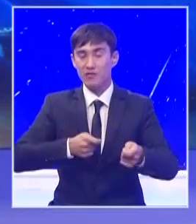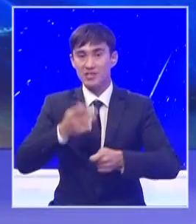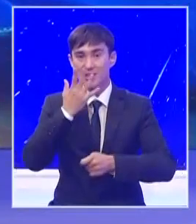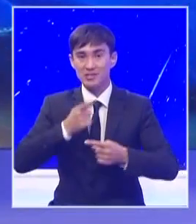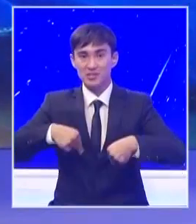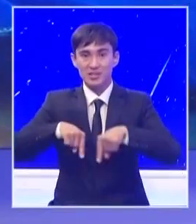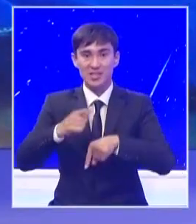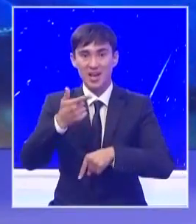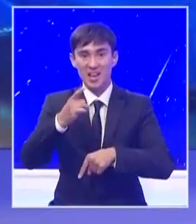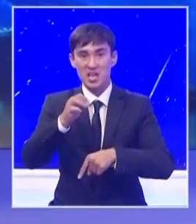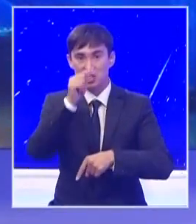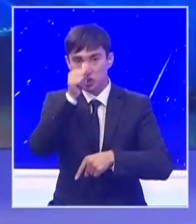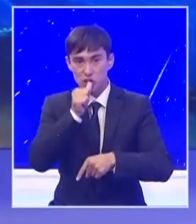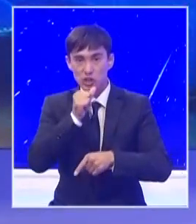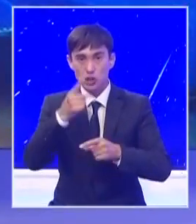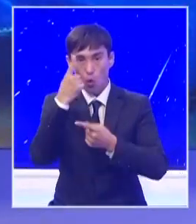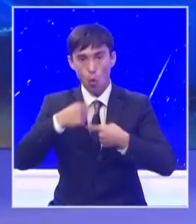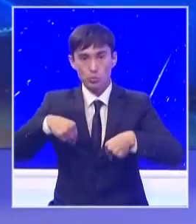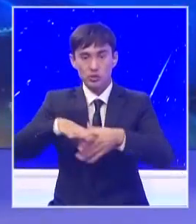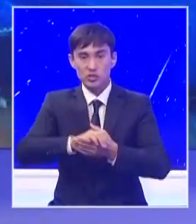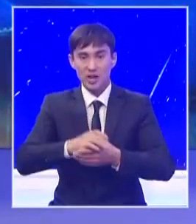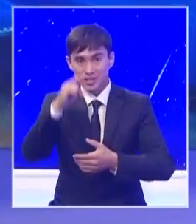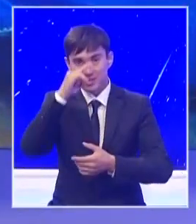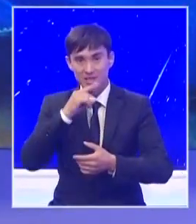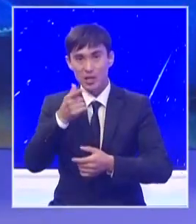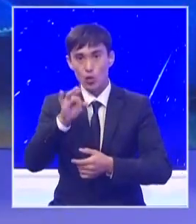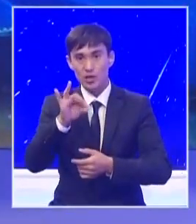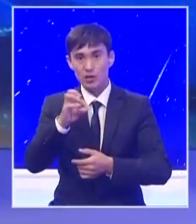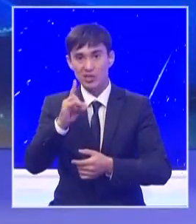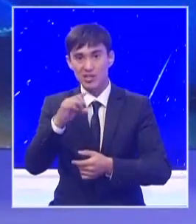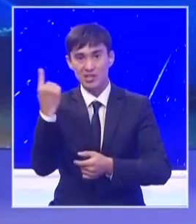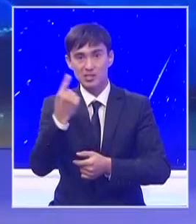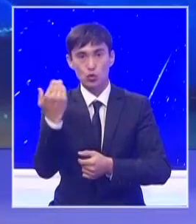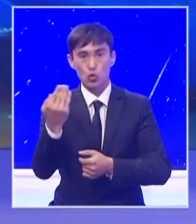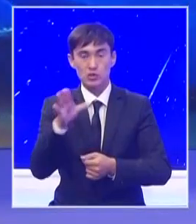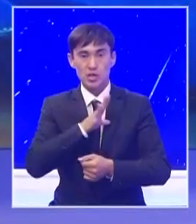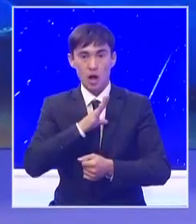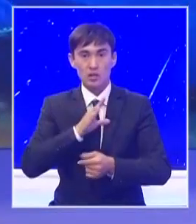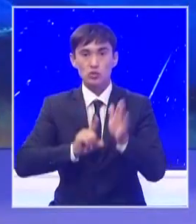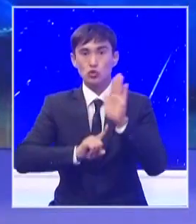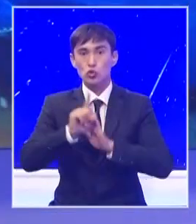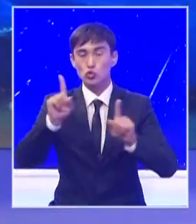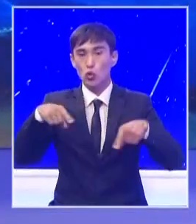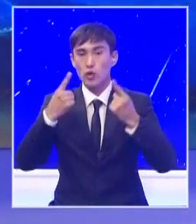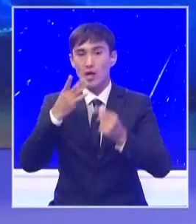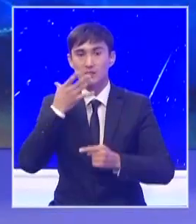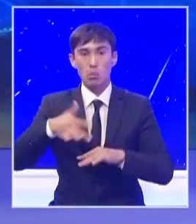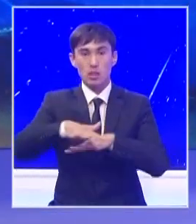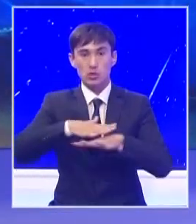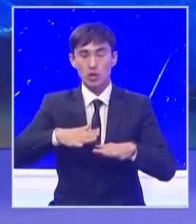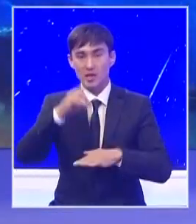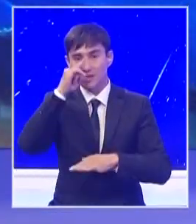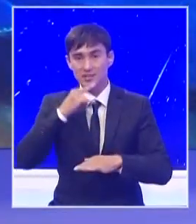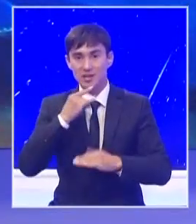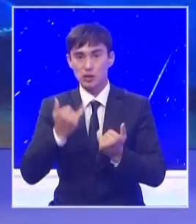Руководитель Ассоциации греческих сообществ Казахстана Георгий Иорданиди – один из тех, кто стоял у истоков создания Ассамблеи народов